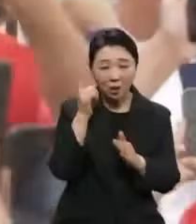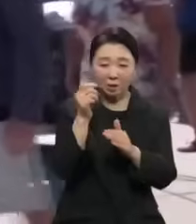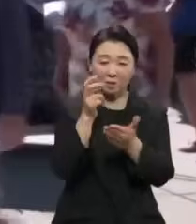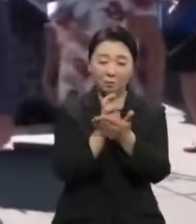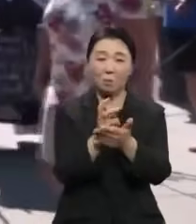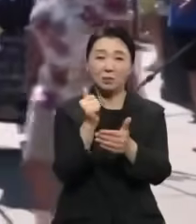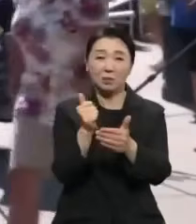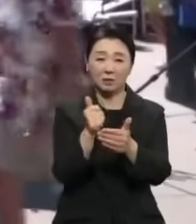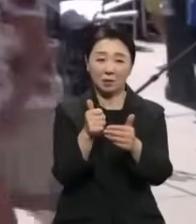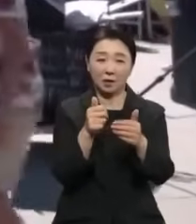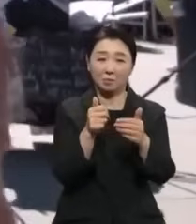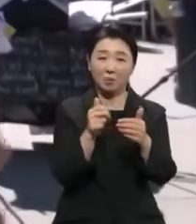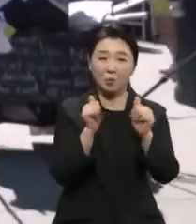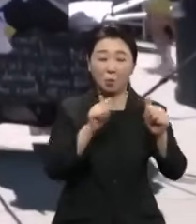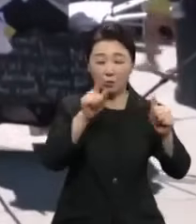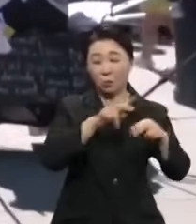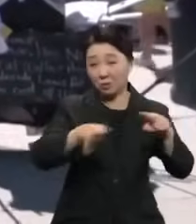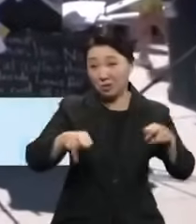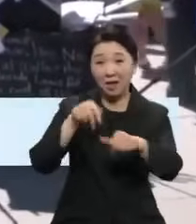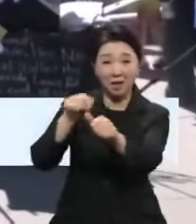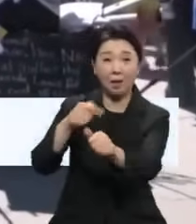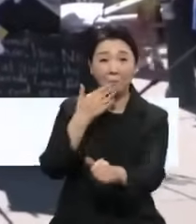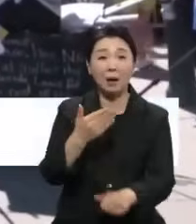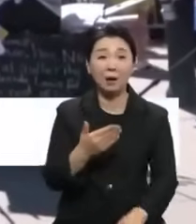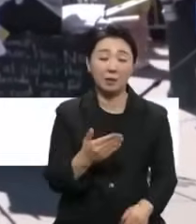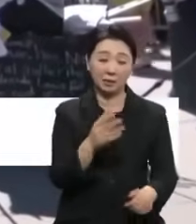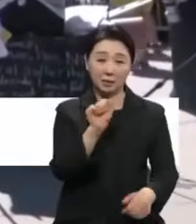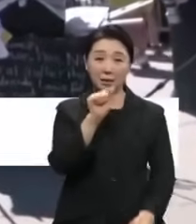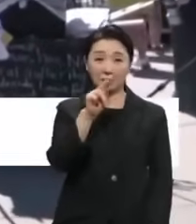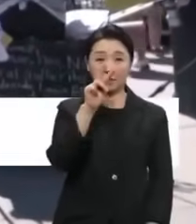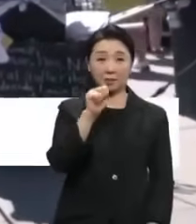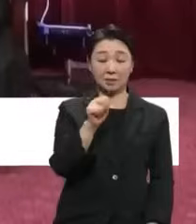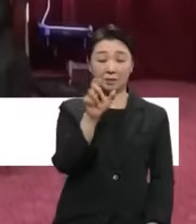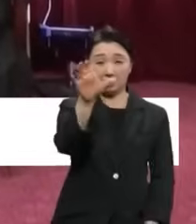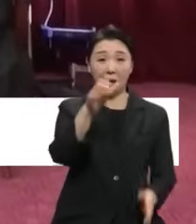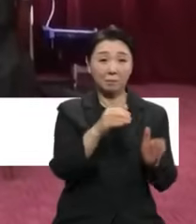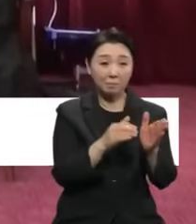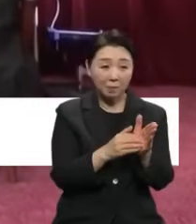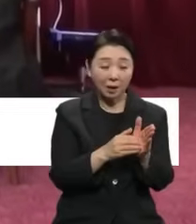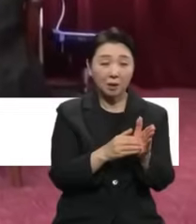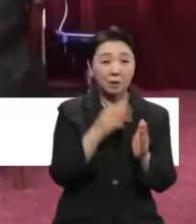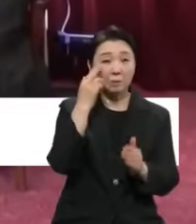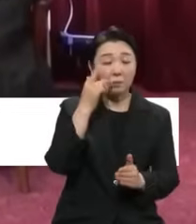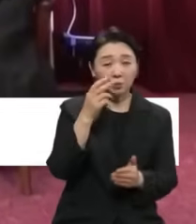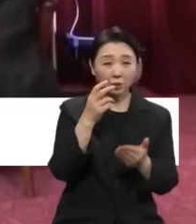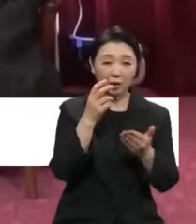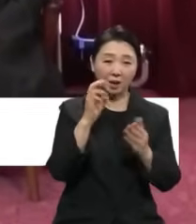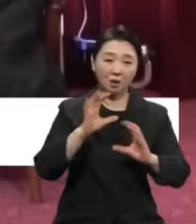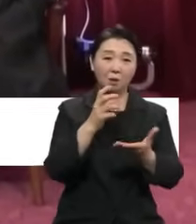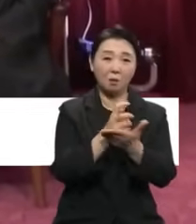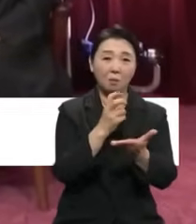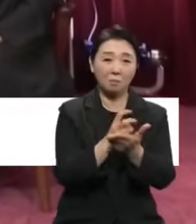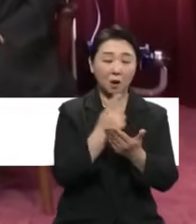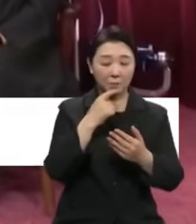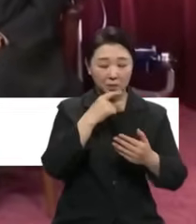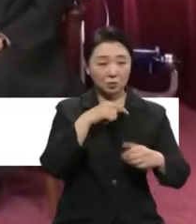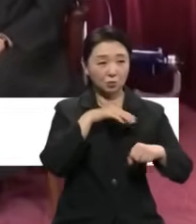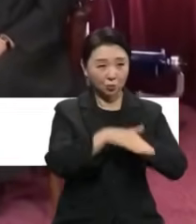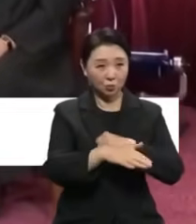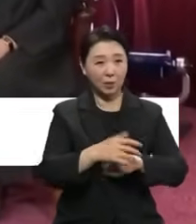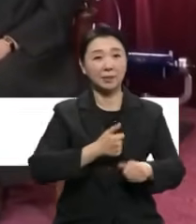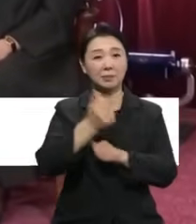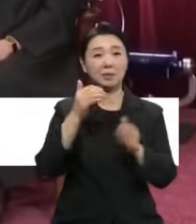있습니다. 당장 트럼프는 소셜미디어에 글을 올려 우리 헌법과 민주주의의 큰 승리라며 미국인인 게